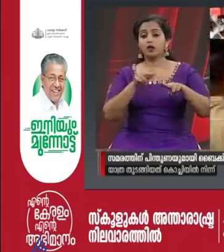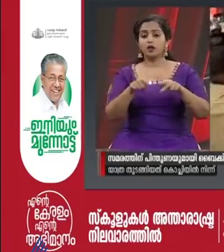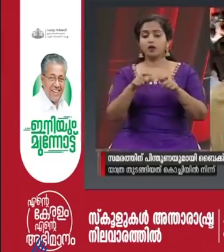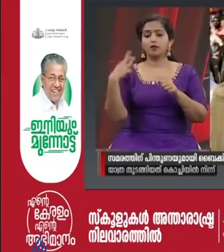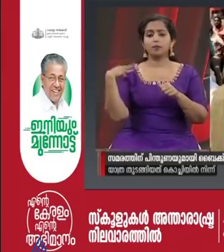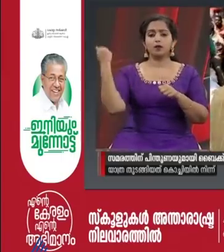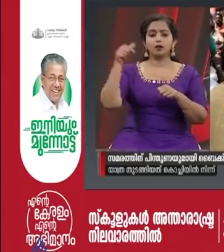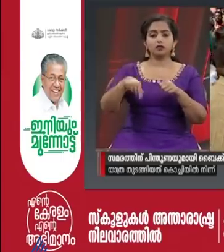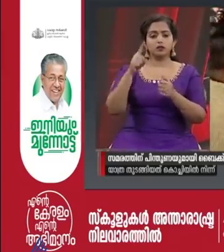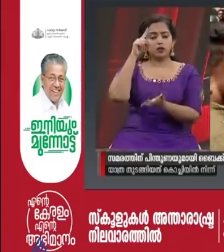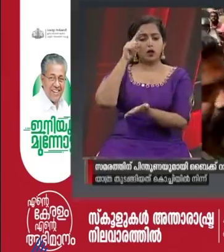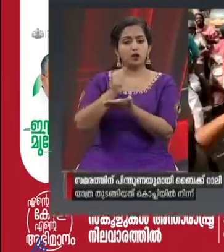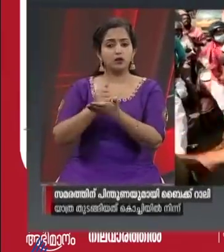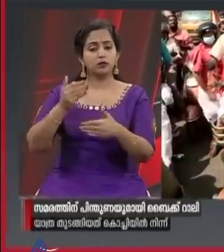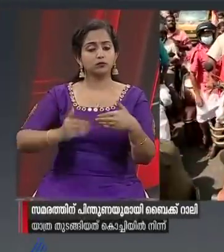കുഴൽനാടൻ പറഞ്ഞു.